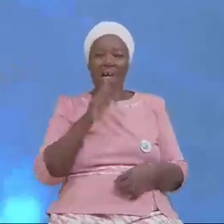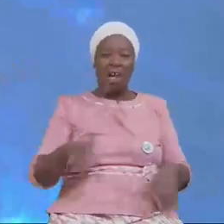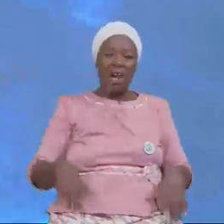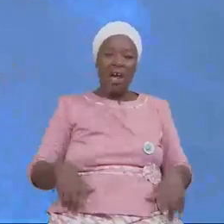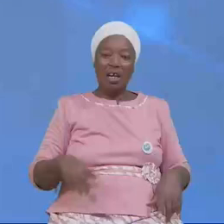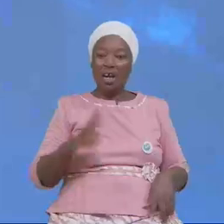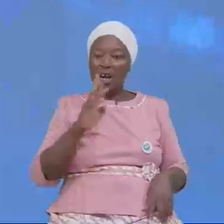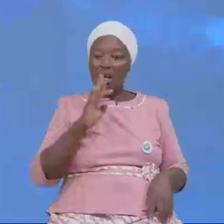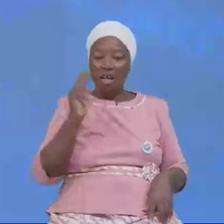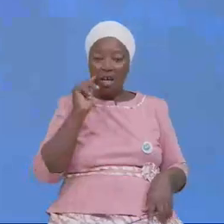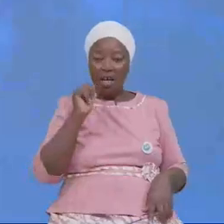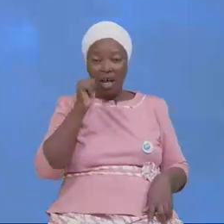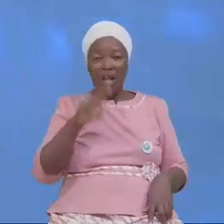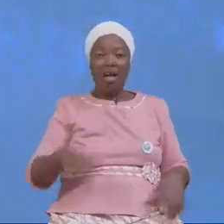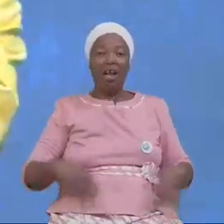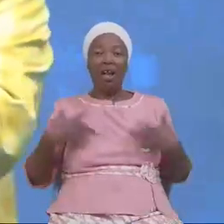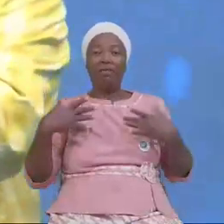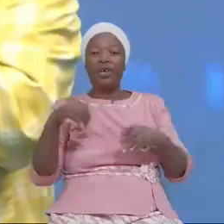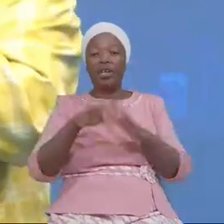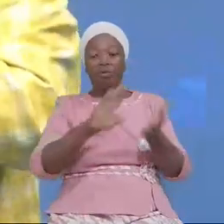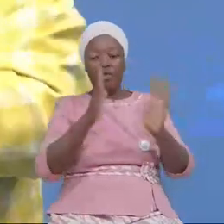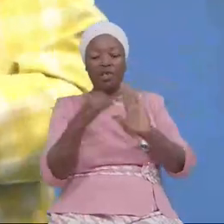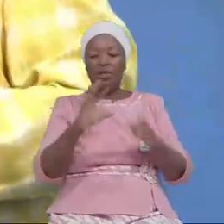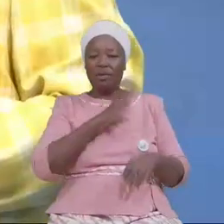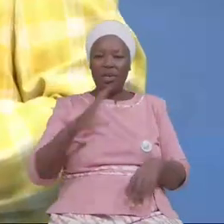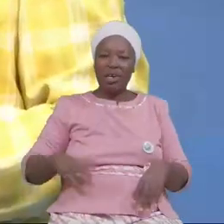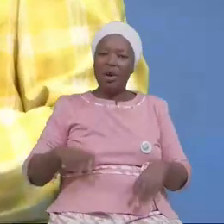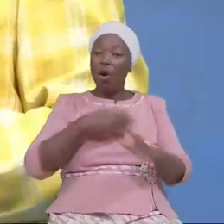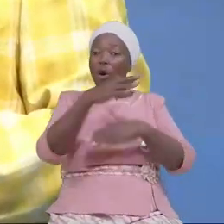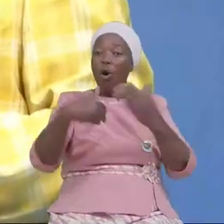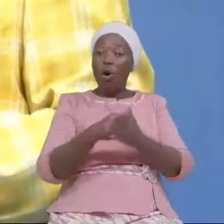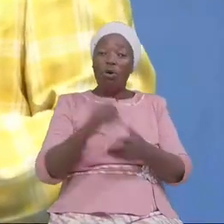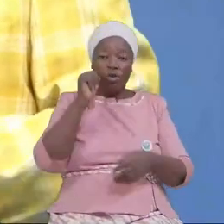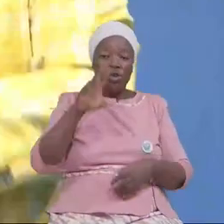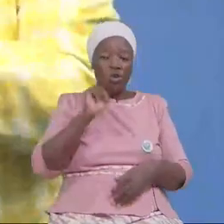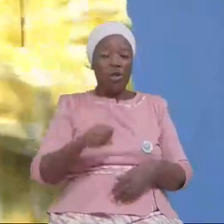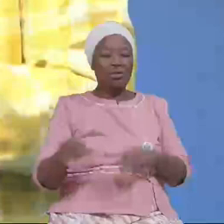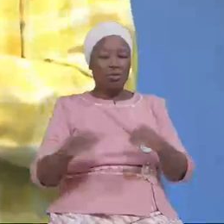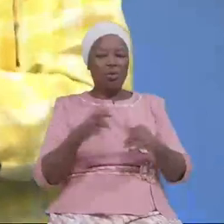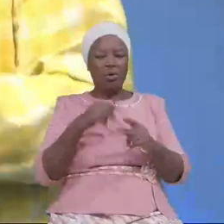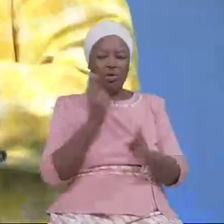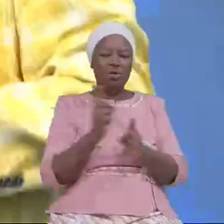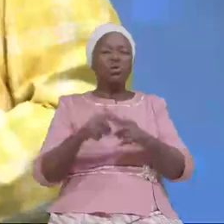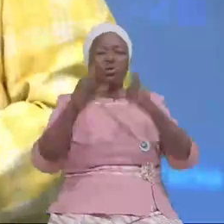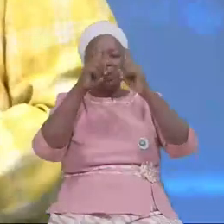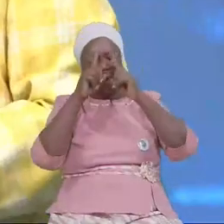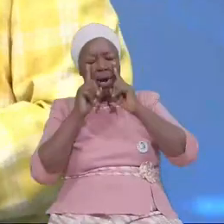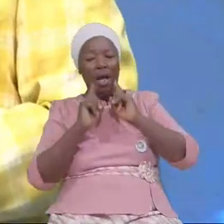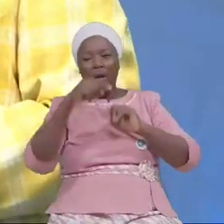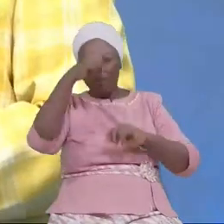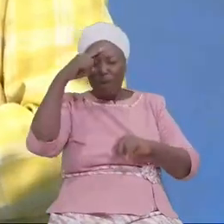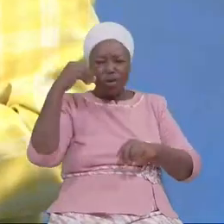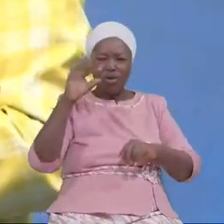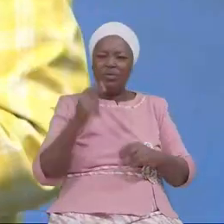sa vie en présence de Christ et tout ce qu'elle pouvait faire. c'est de verser des larmes, pleurer à cause